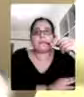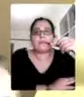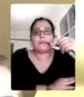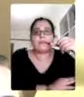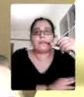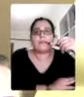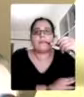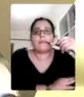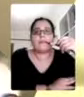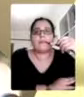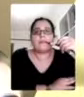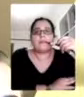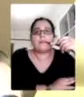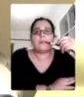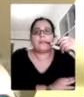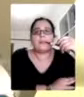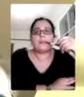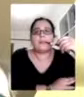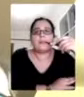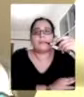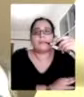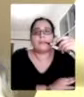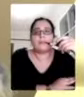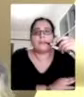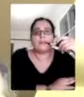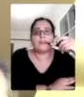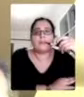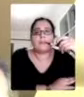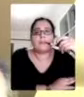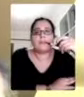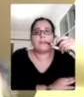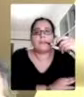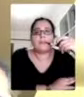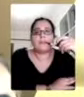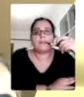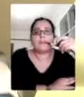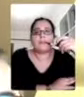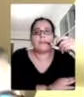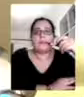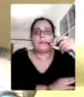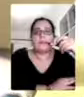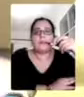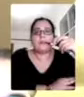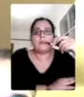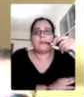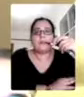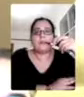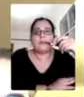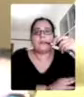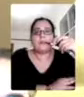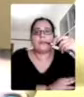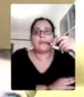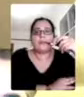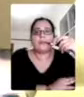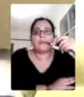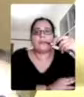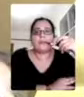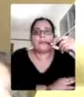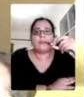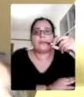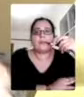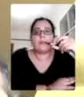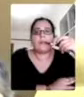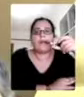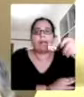kuruysa aynı işlemi bir kere daha tekrarlıyorum. Yani şu ana kadar İki kerenin üstünde ihtiyaç olan bir tütünle hiç karşılaşmadım ne kadar kuru olursa